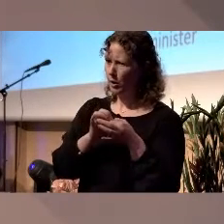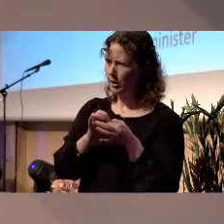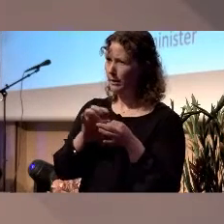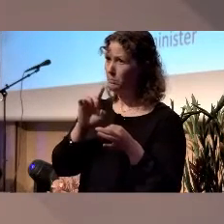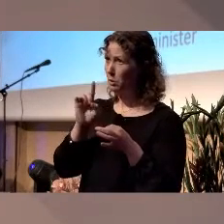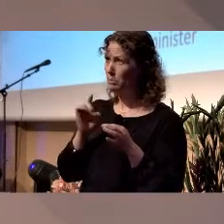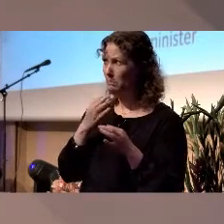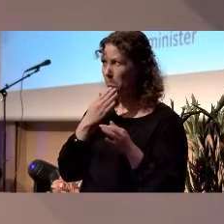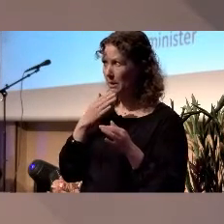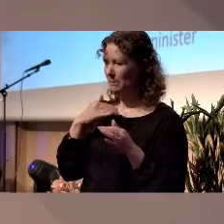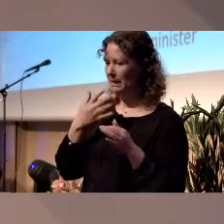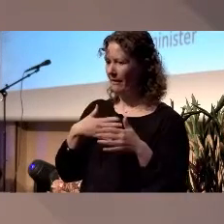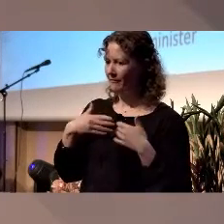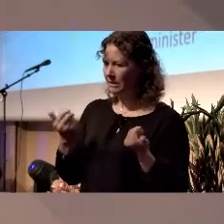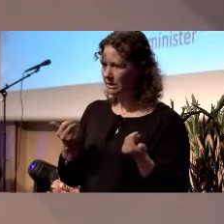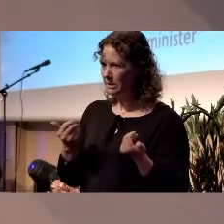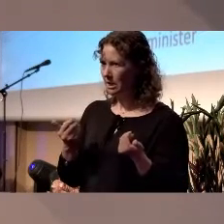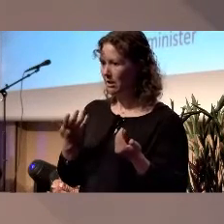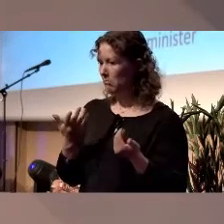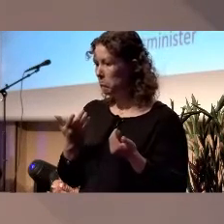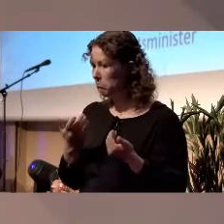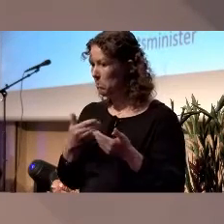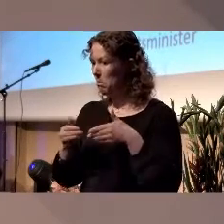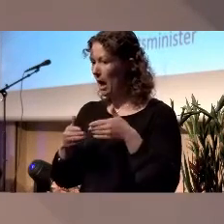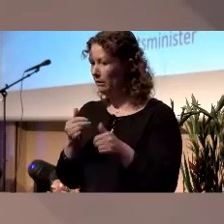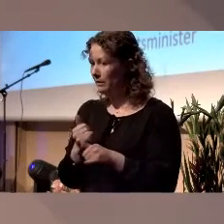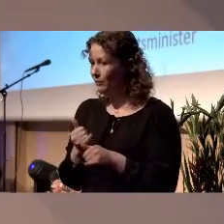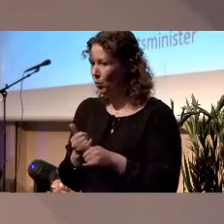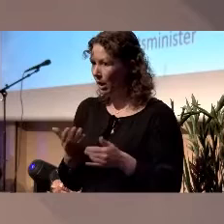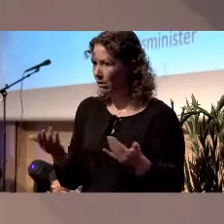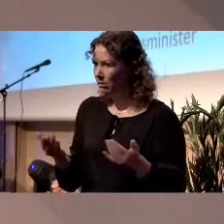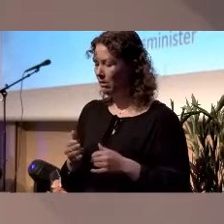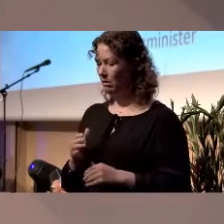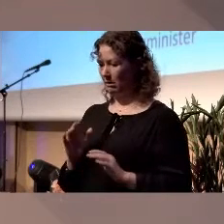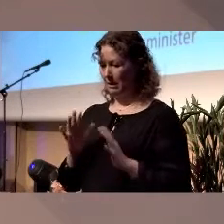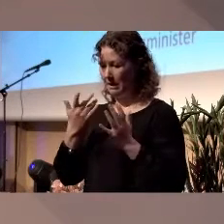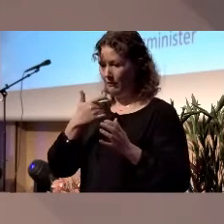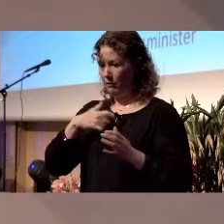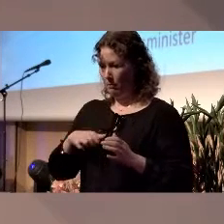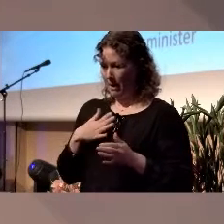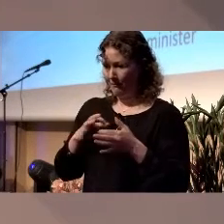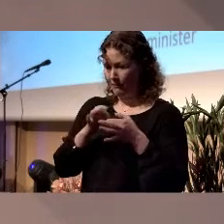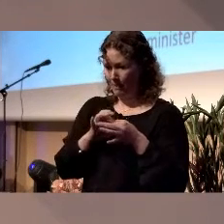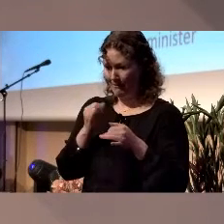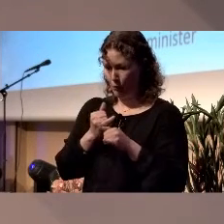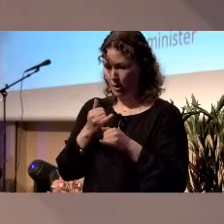blir frisk, hva behandlingen er, hvordan blir livet for meg og familien min nå?